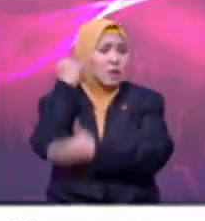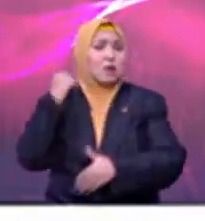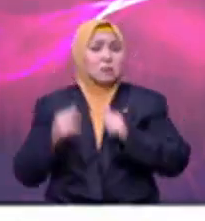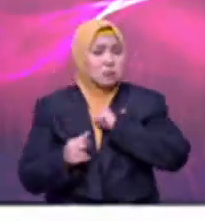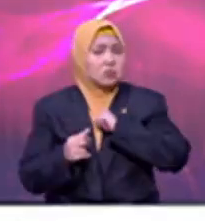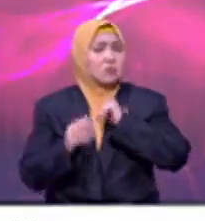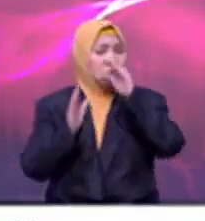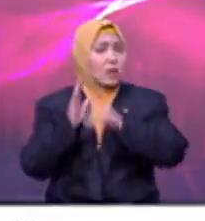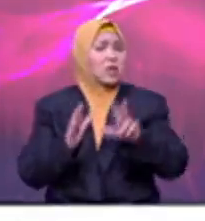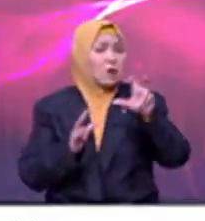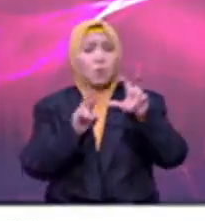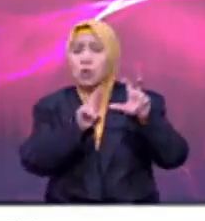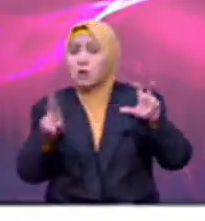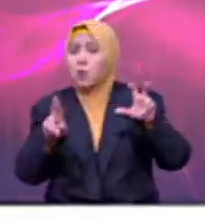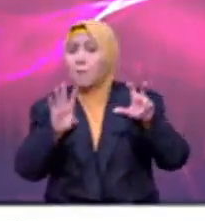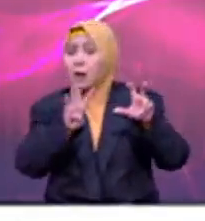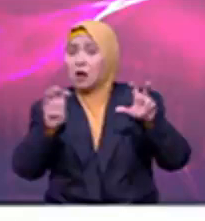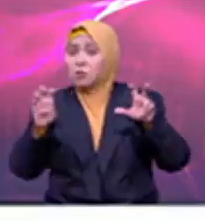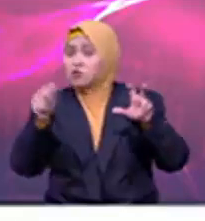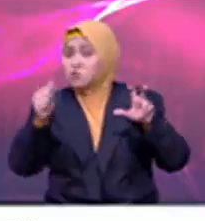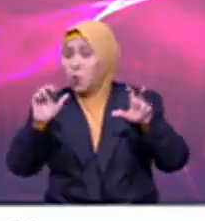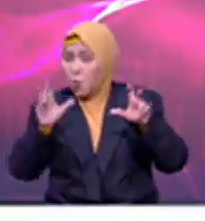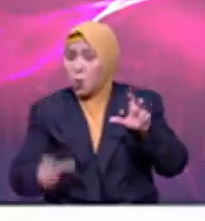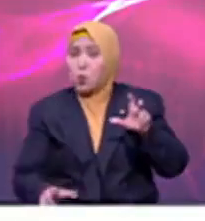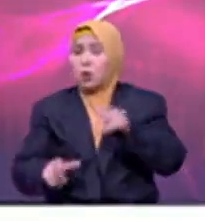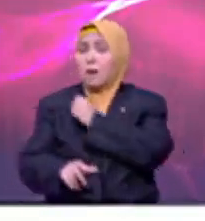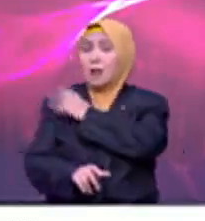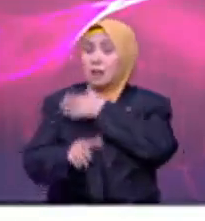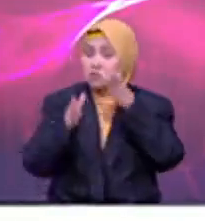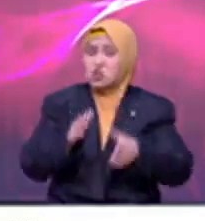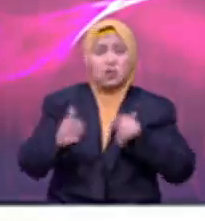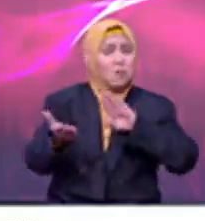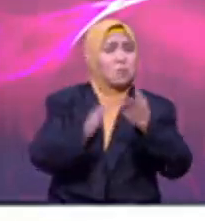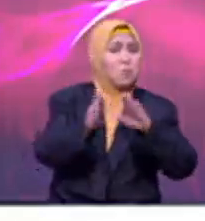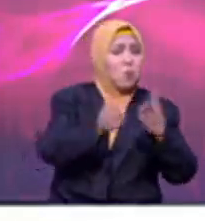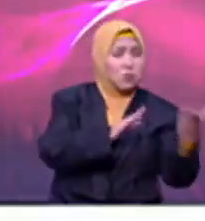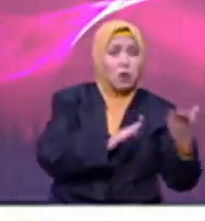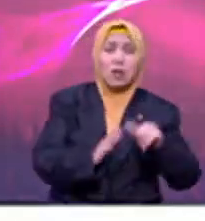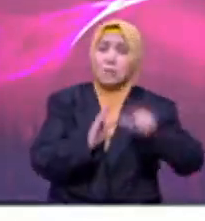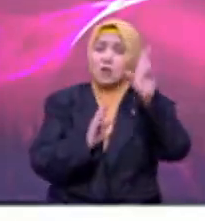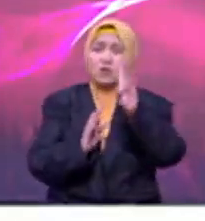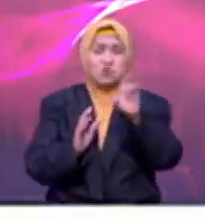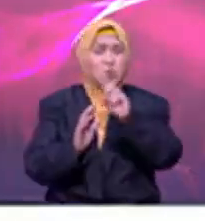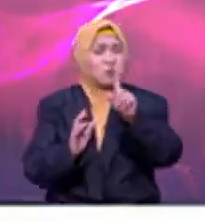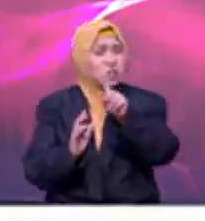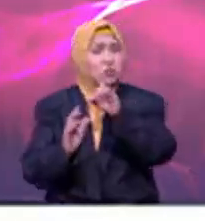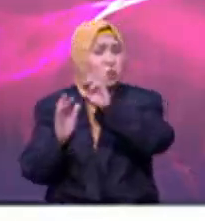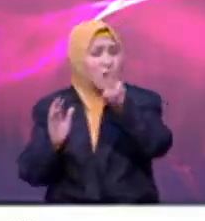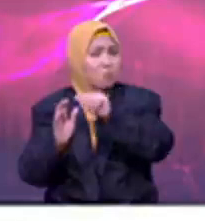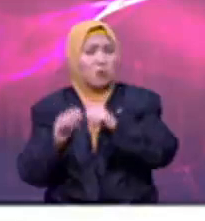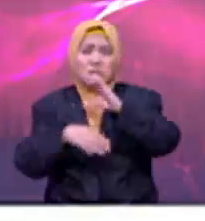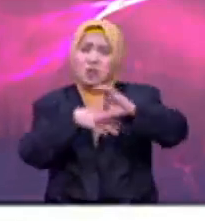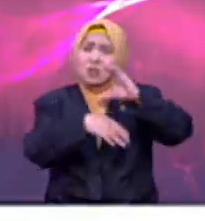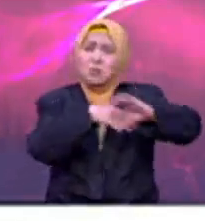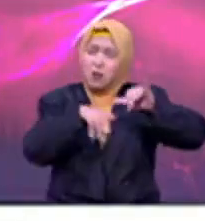sekurang-kurangnya 30,410 orang penduduk Palestin terbunuh dan lebih 71,700 lagi cedera dalam